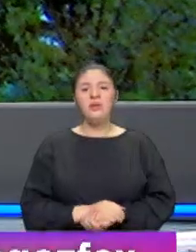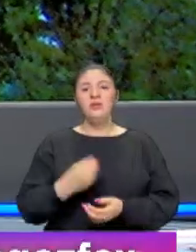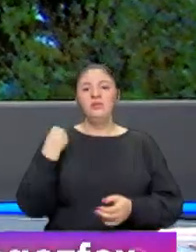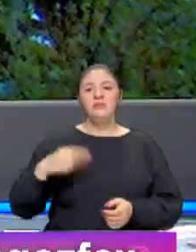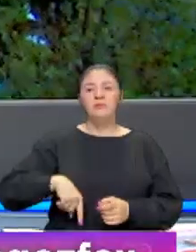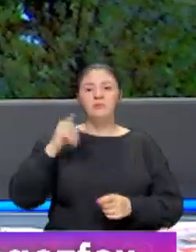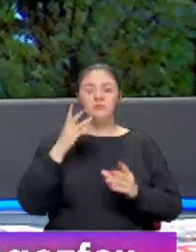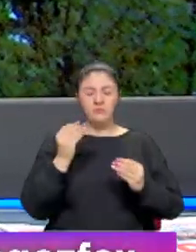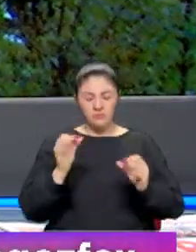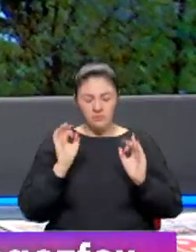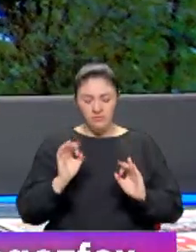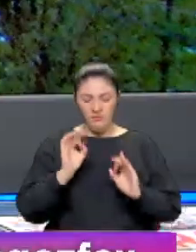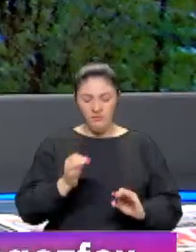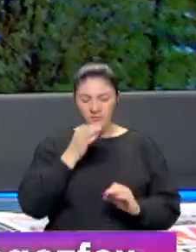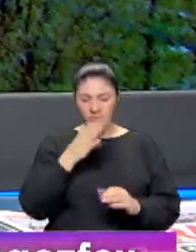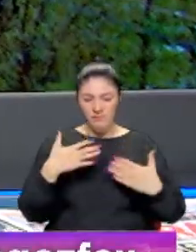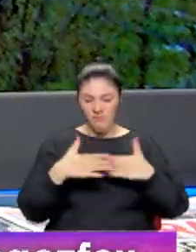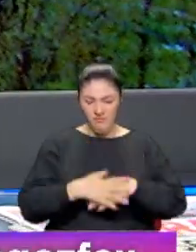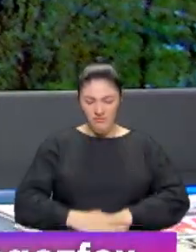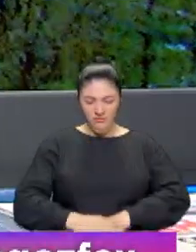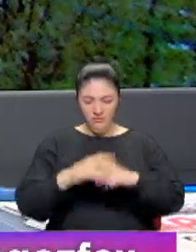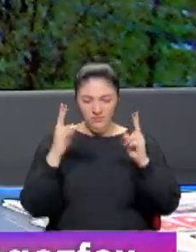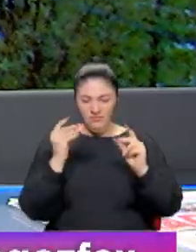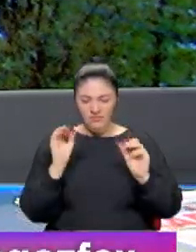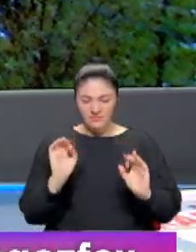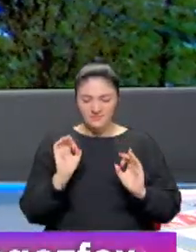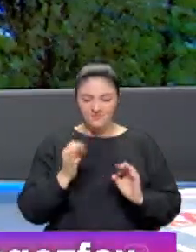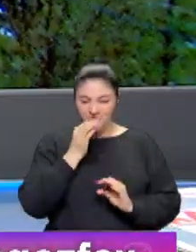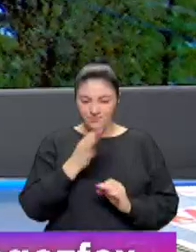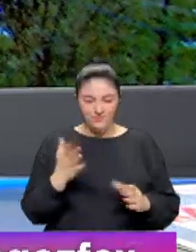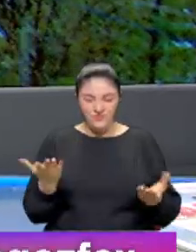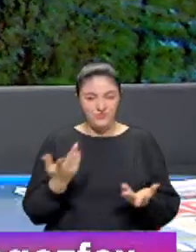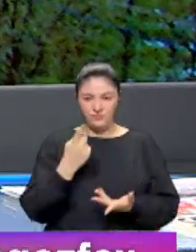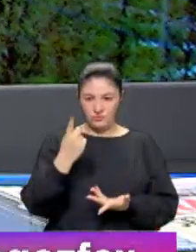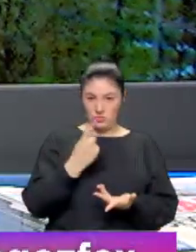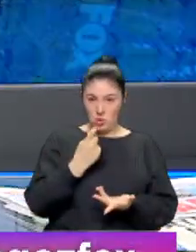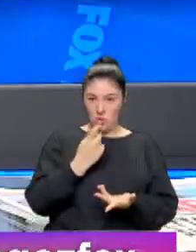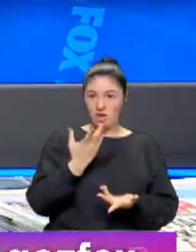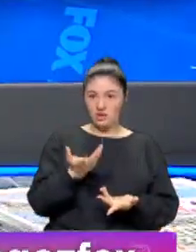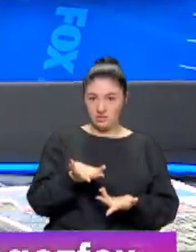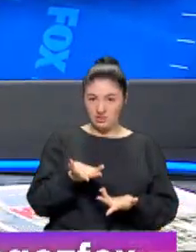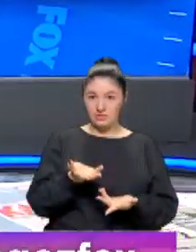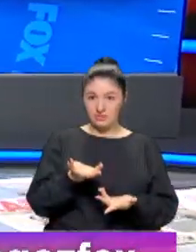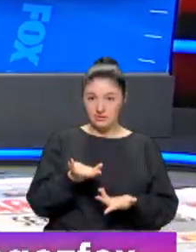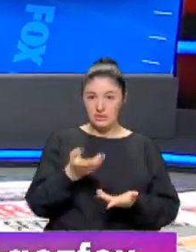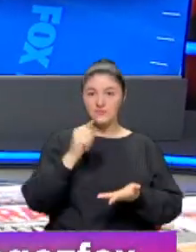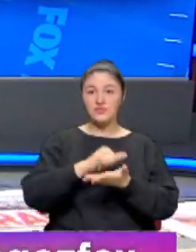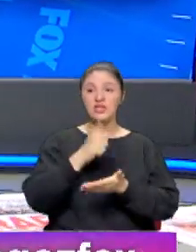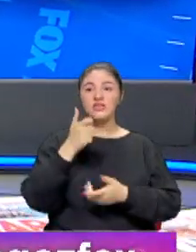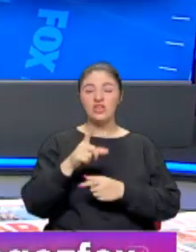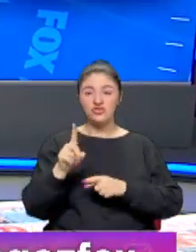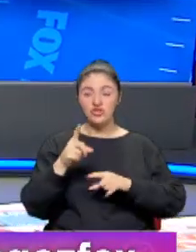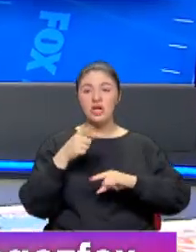Yeni günün en önemli haberi, akşamdan sabaha en önemli haberi nedir diye soracak olursanız,